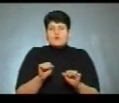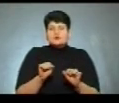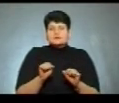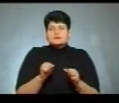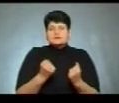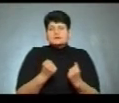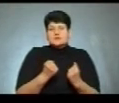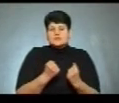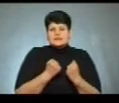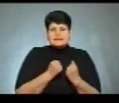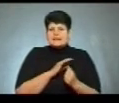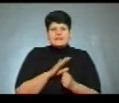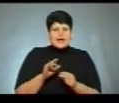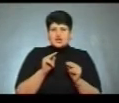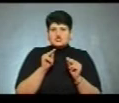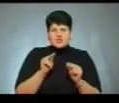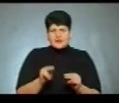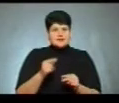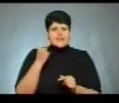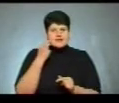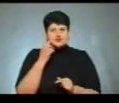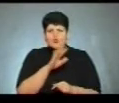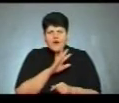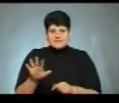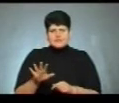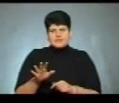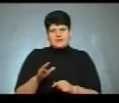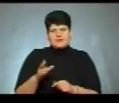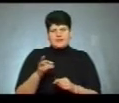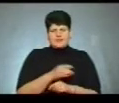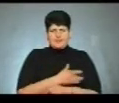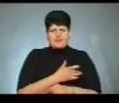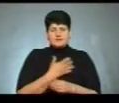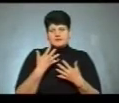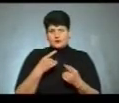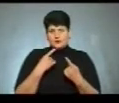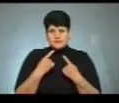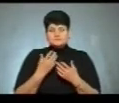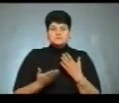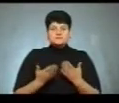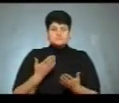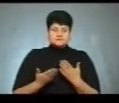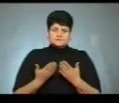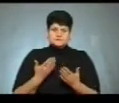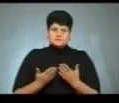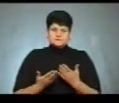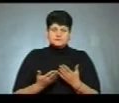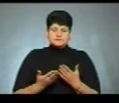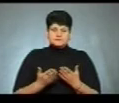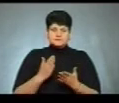від недобросовісних нянь? Ну, про це ми частково вже проговорили. Якщо